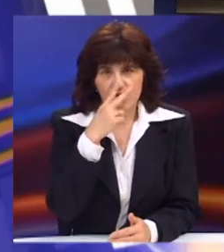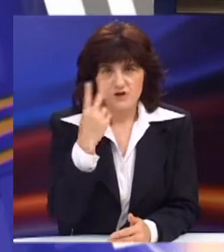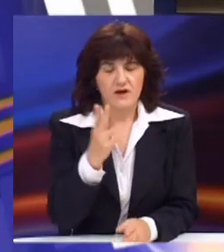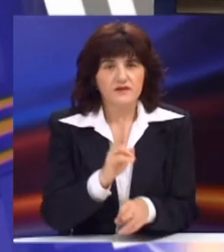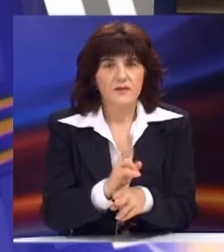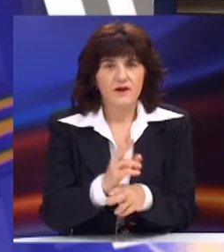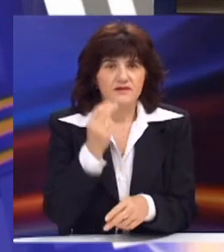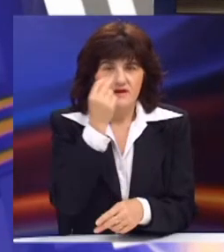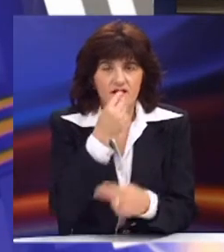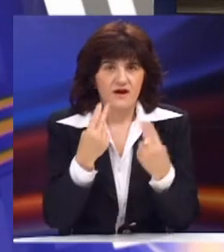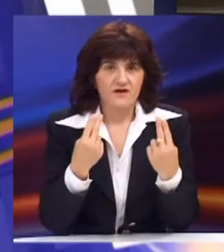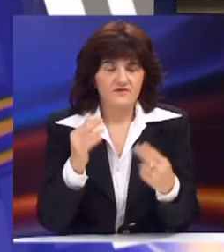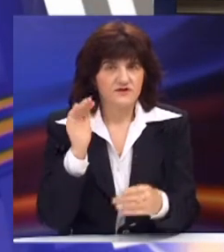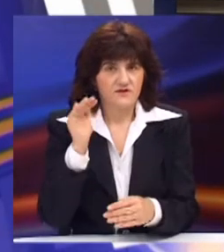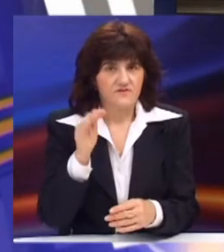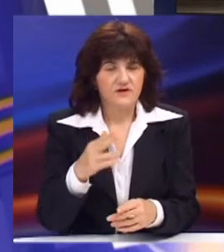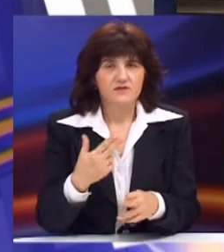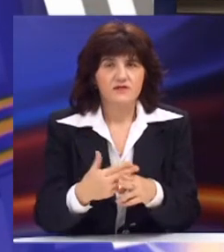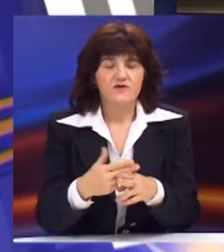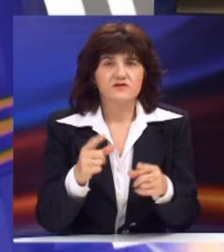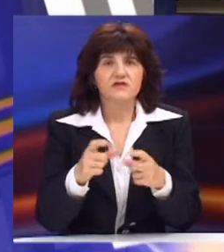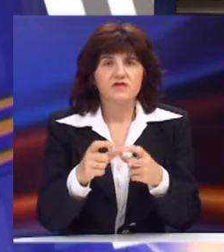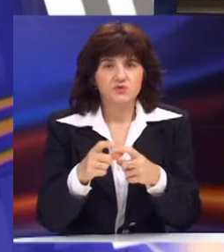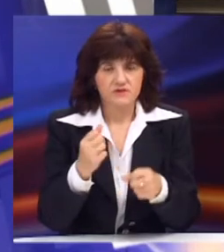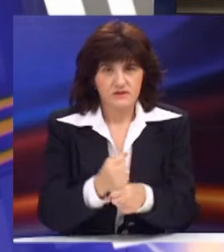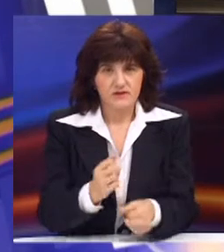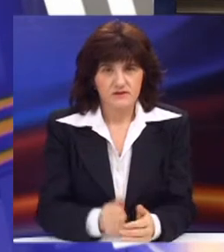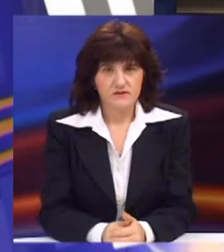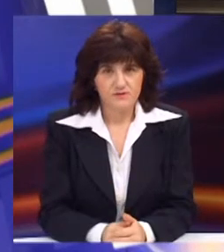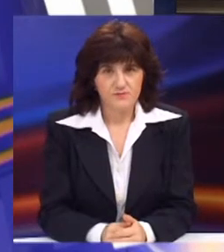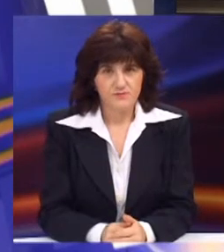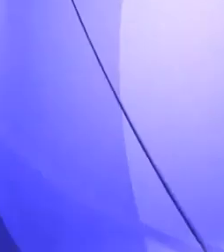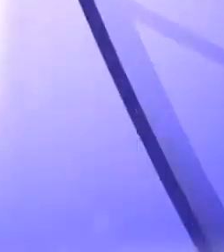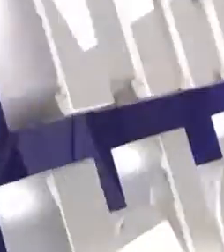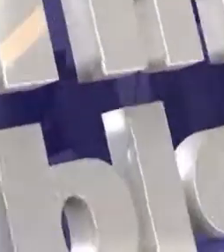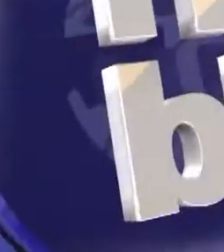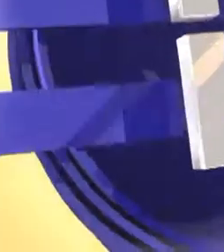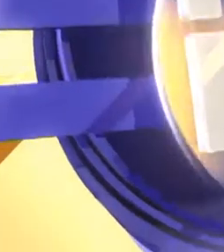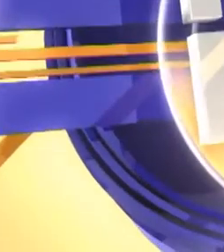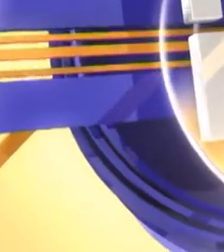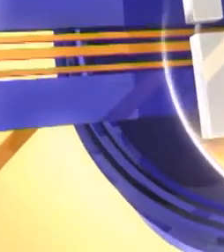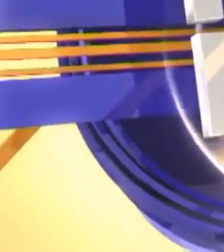Dobroveče, poštovani gledalci. Pratite nedeljni pregled najvažnijih vesti. Moje ime je Suzana Gagić.